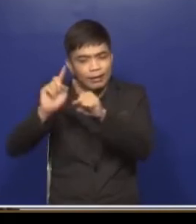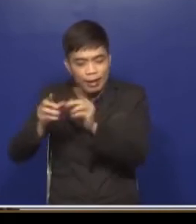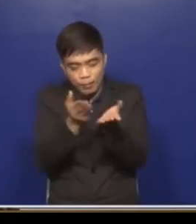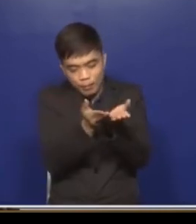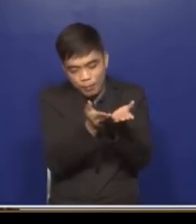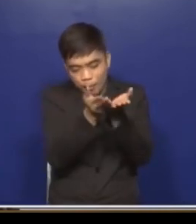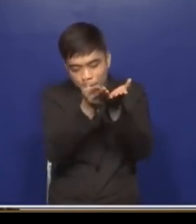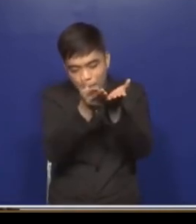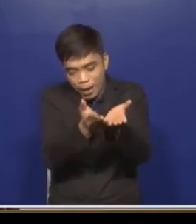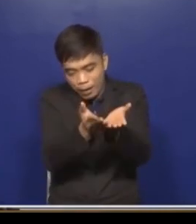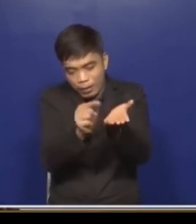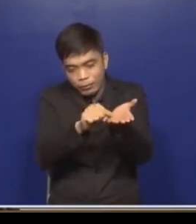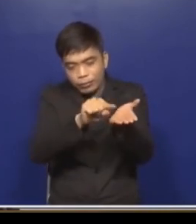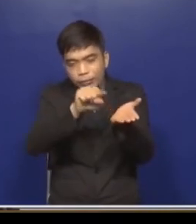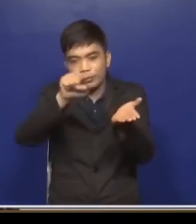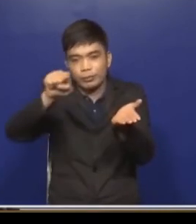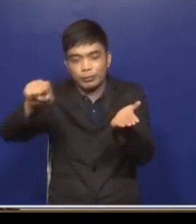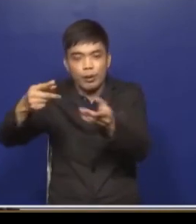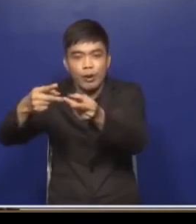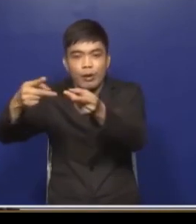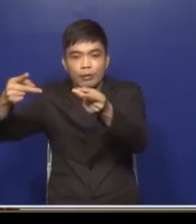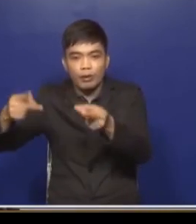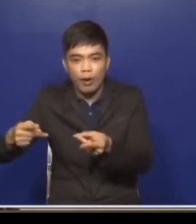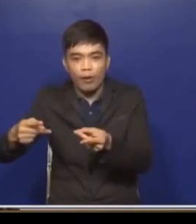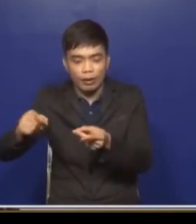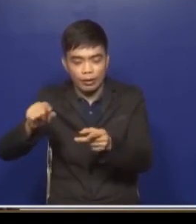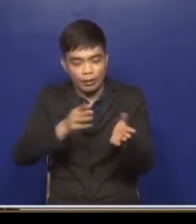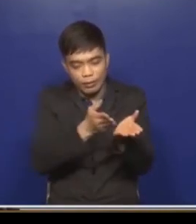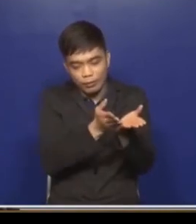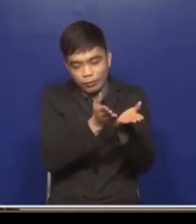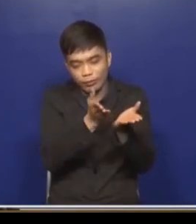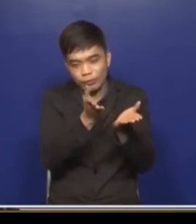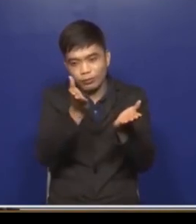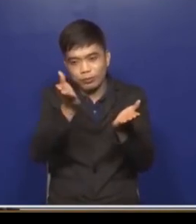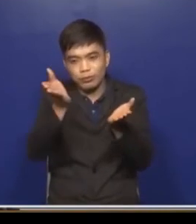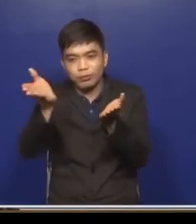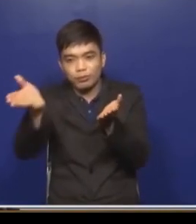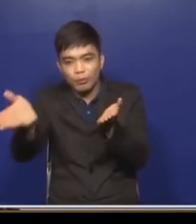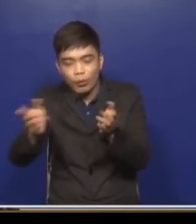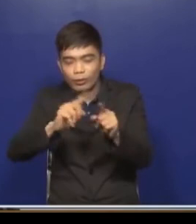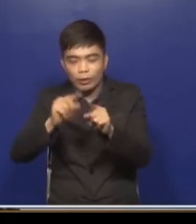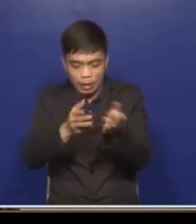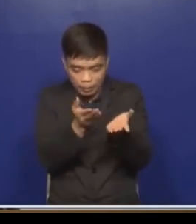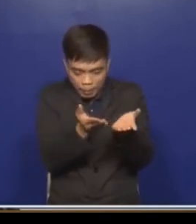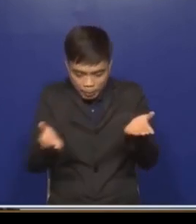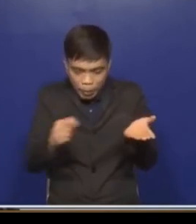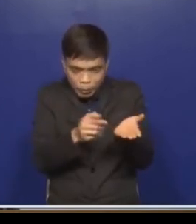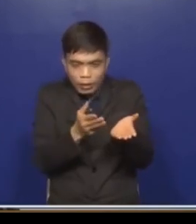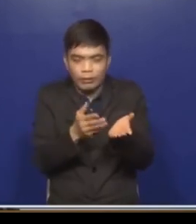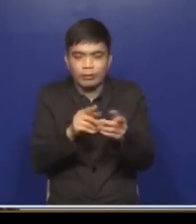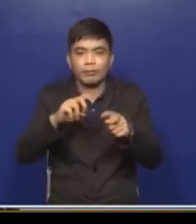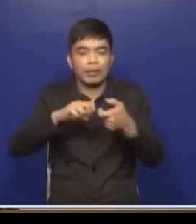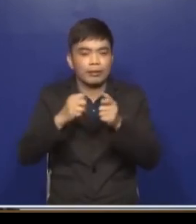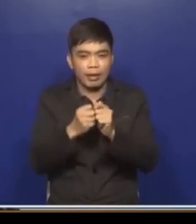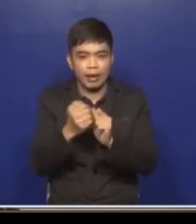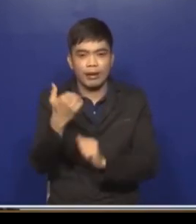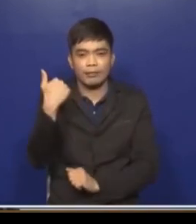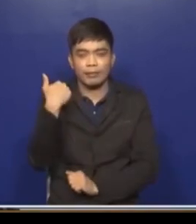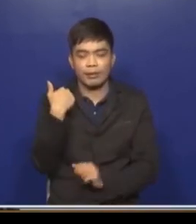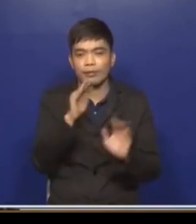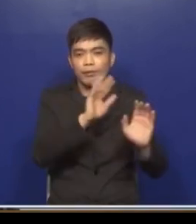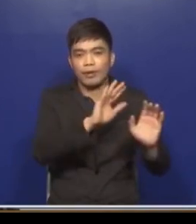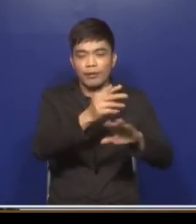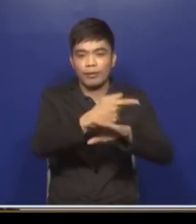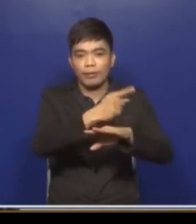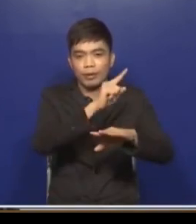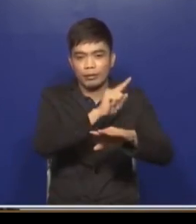ามแพรไปก่อนรัตากะดีมีความติดขัด ขัดสนเป็อย่มาก อยากกรบเรียนธรมทานผ่